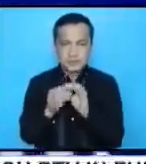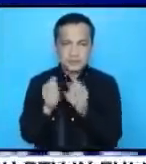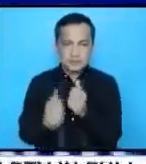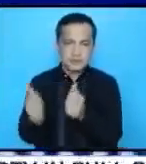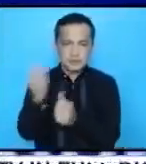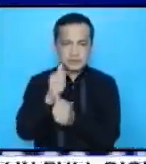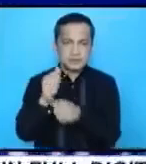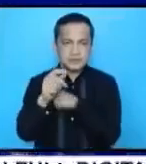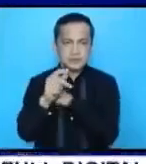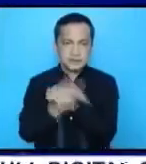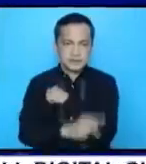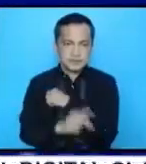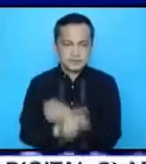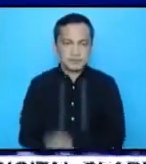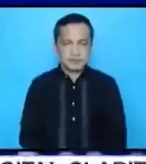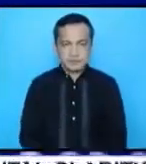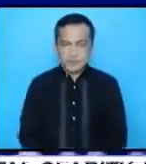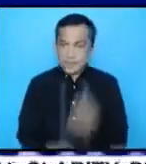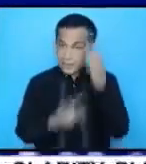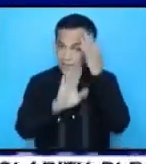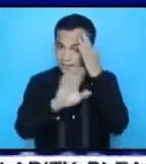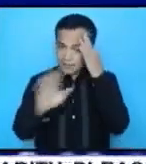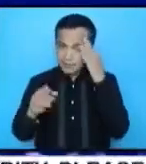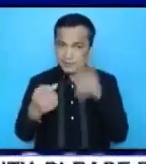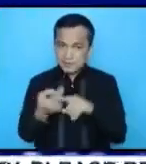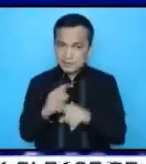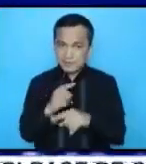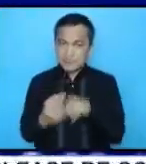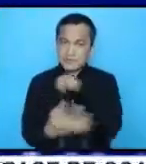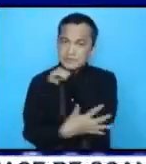lalawigan. Alam niyo po, galing ako sa hirap.